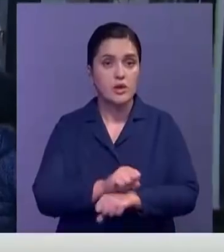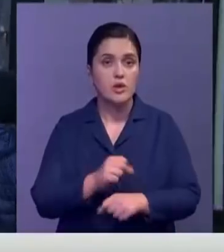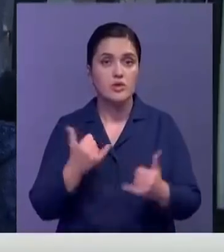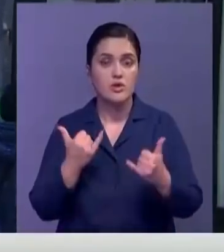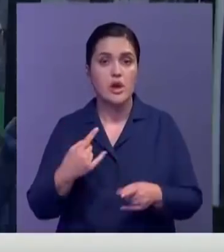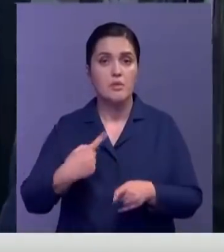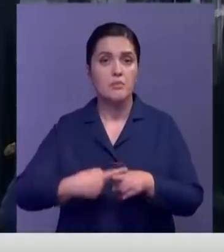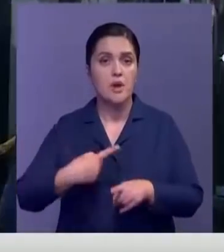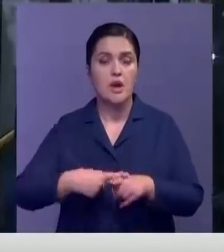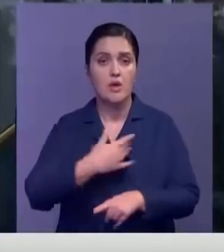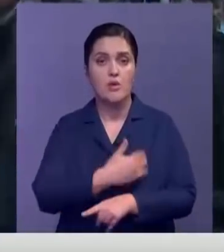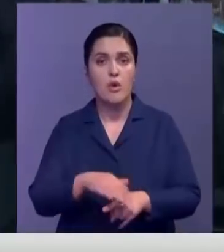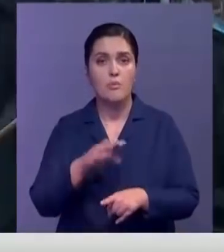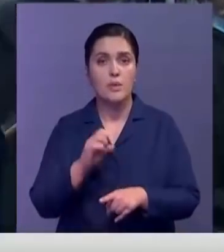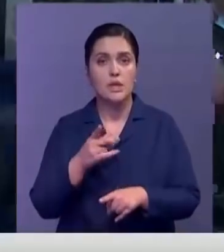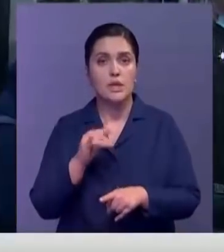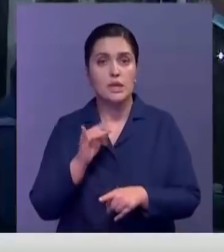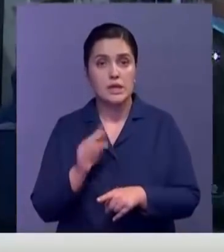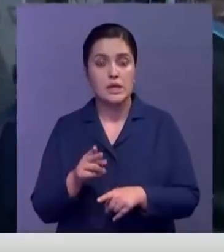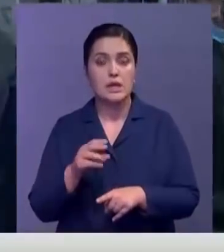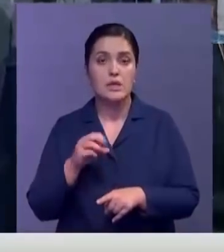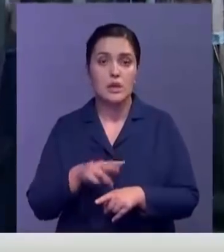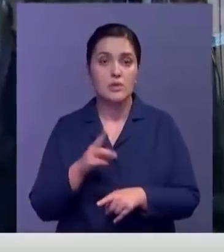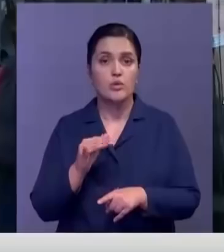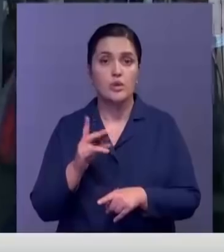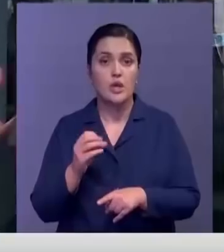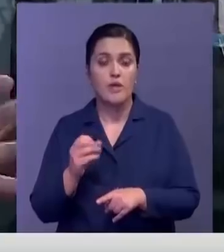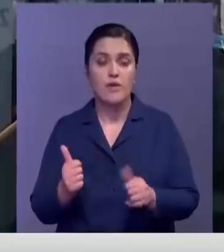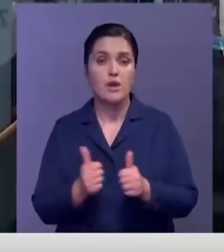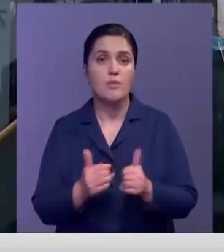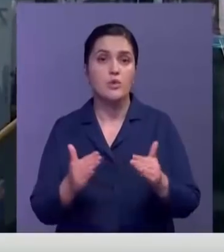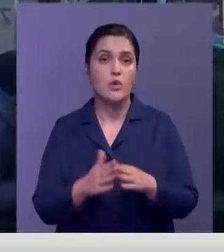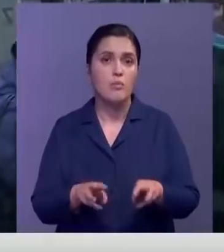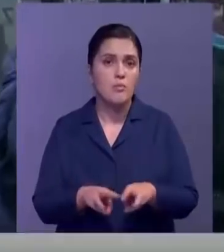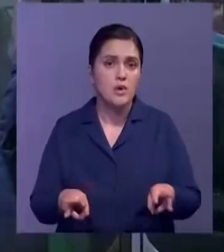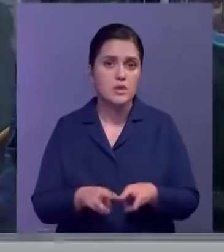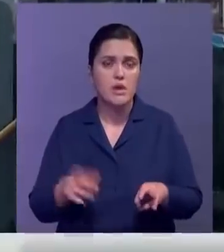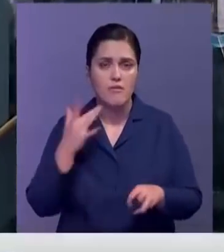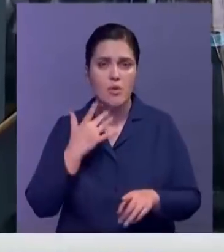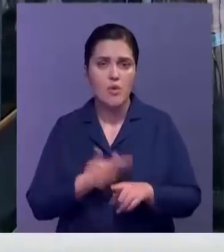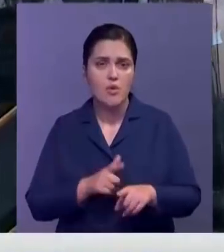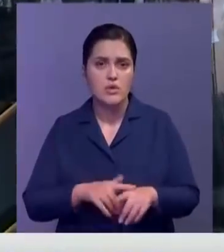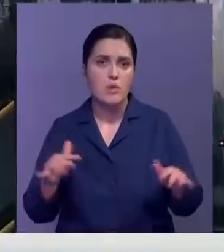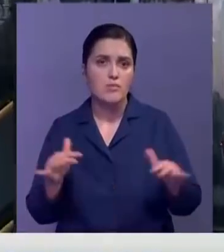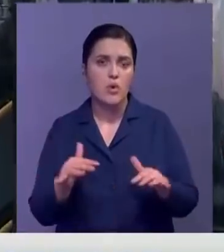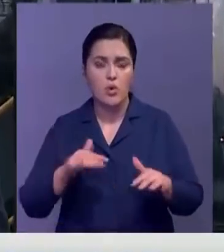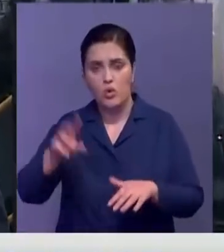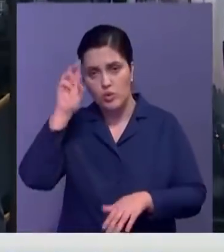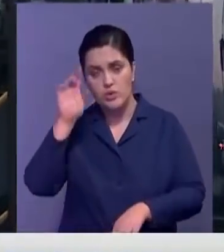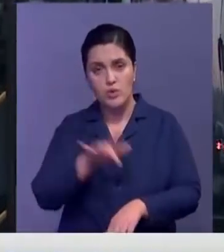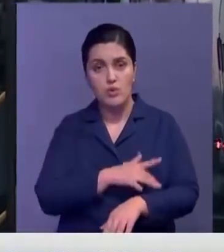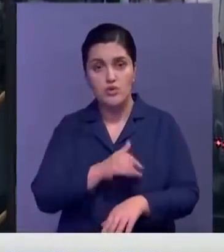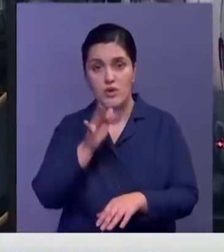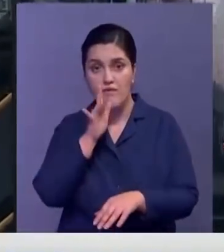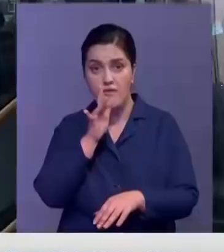Кунаева, прямо возле дома министерства. Это обычно очень много госслужащих выходит как раз сейчас по времени конец рабочего дня, то